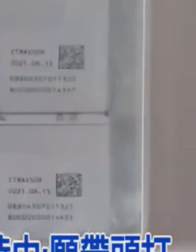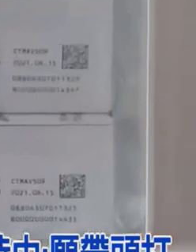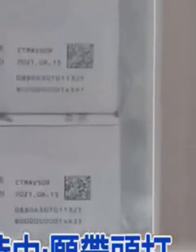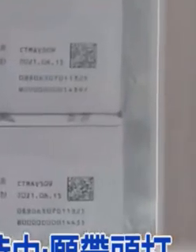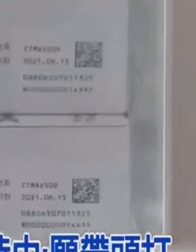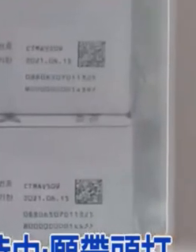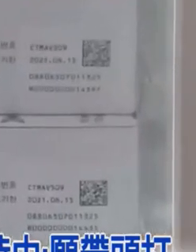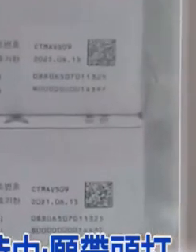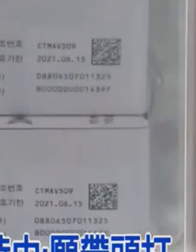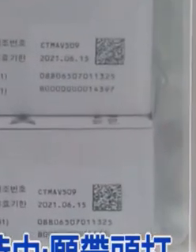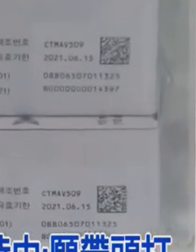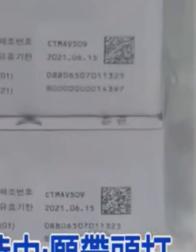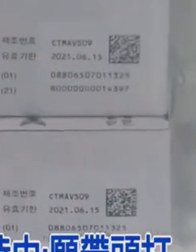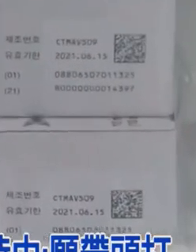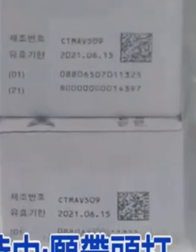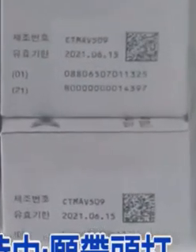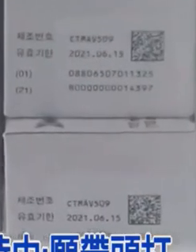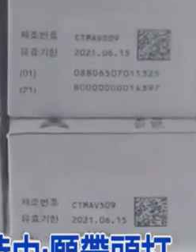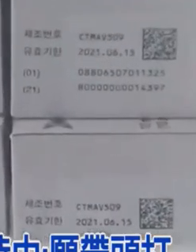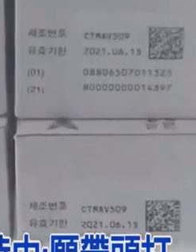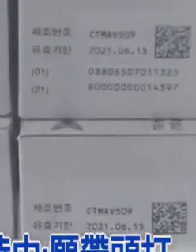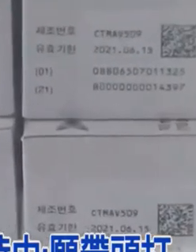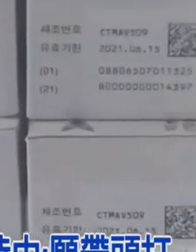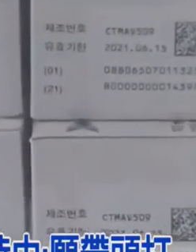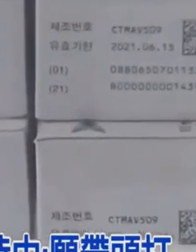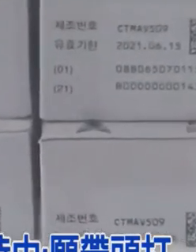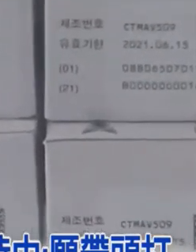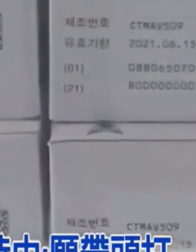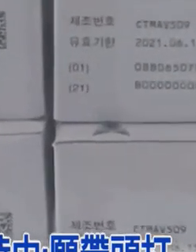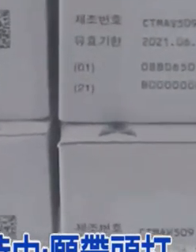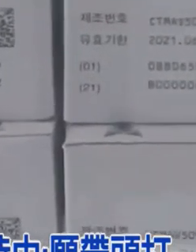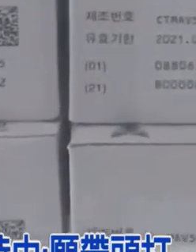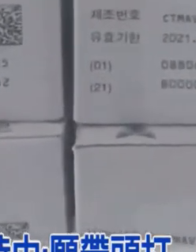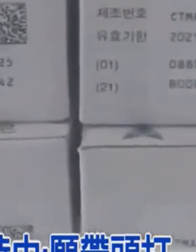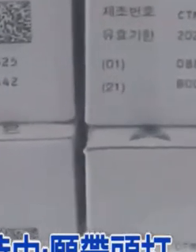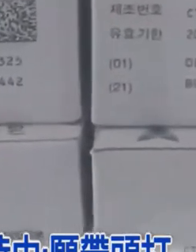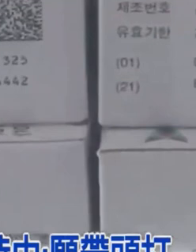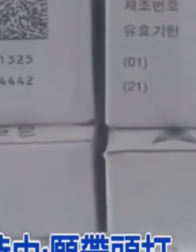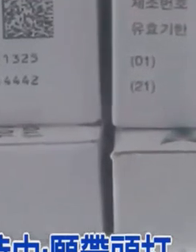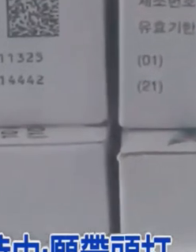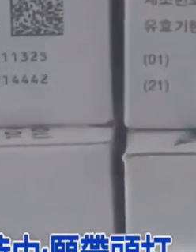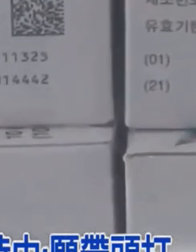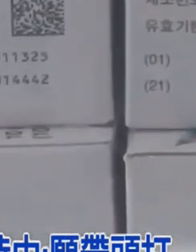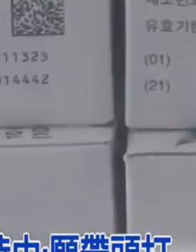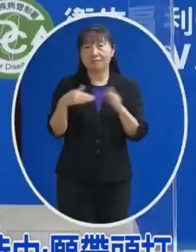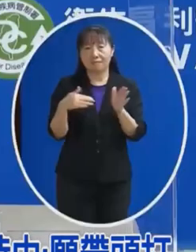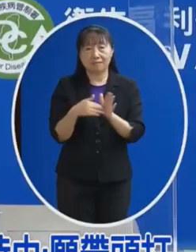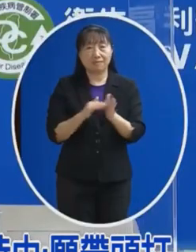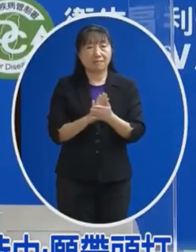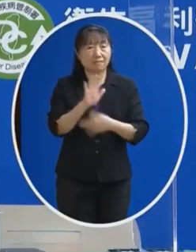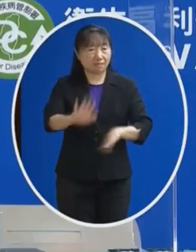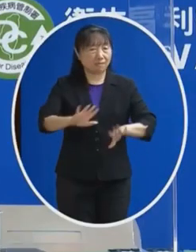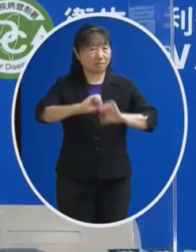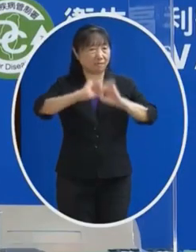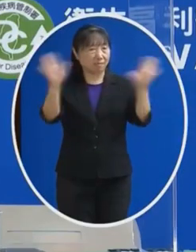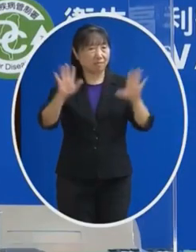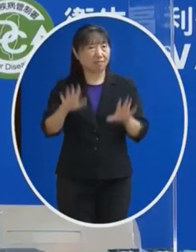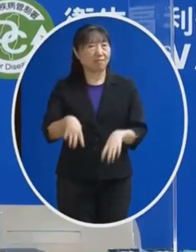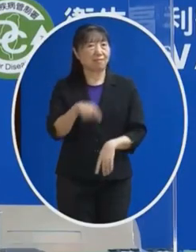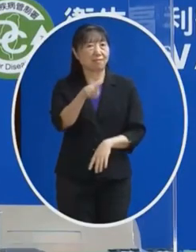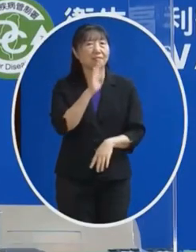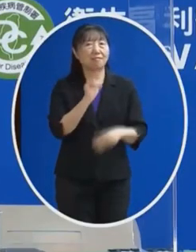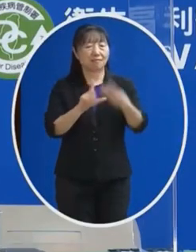进摄氏五度冰箱。专家会议最终结果终于出炉，宣布下周一就能开打。 我们宣布做疫苗